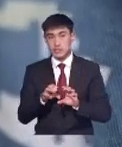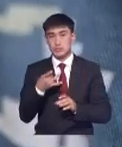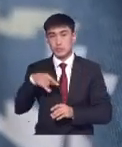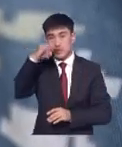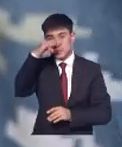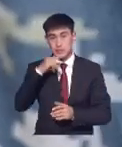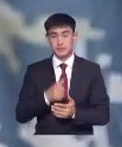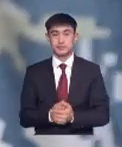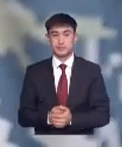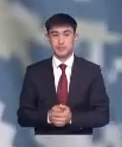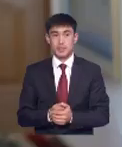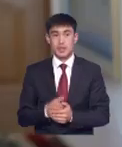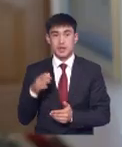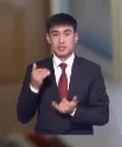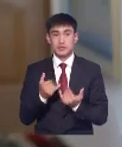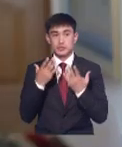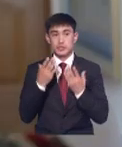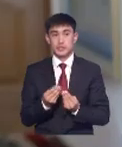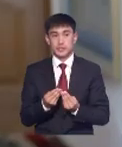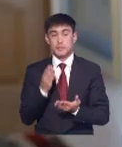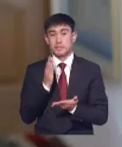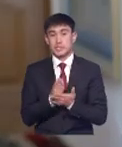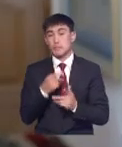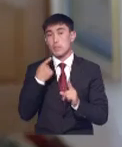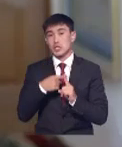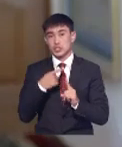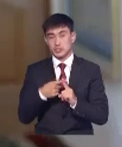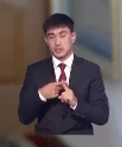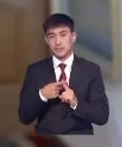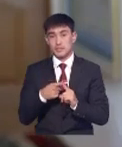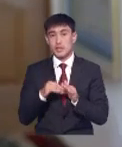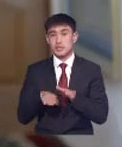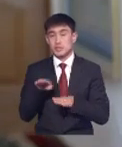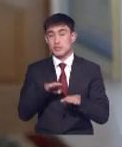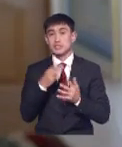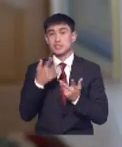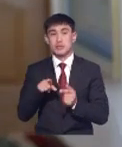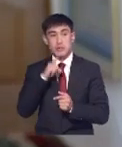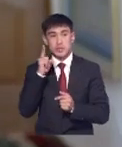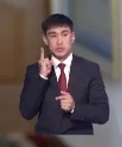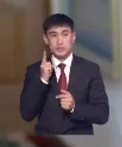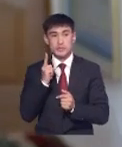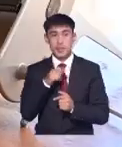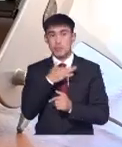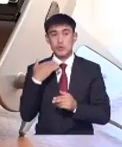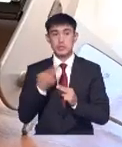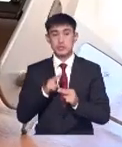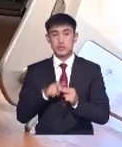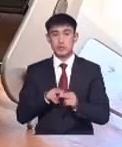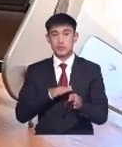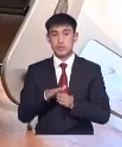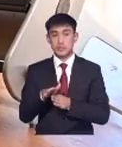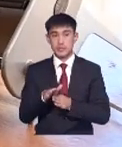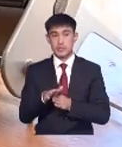Казахстан. В сегодняшний день имеется положительная динамика среди молодежи, многие из которых...